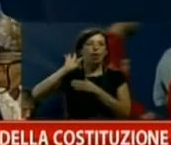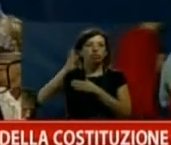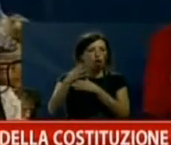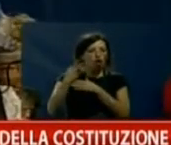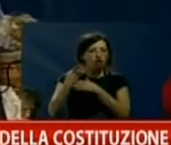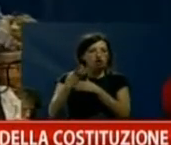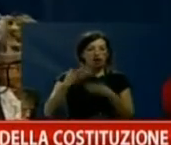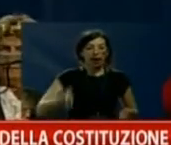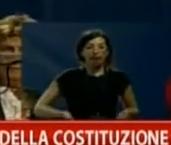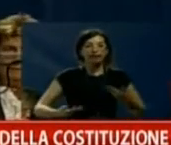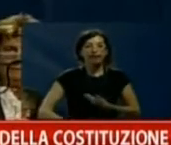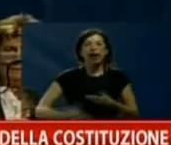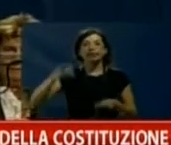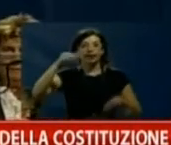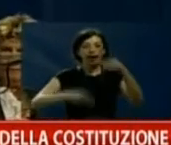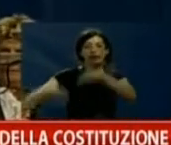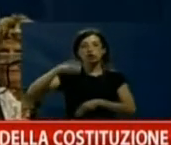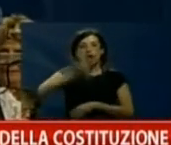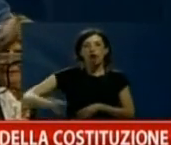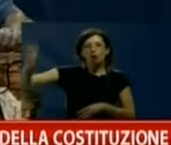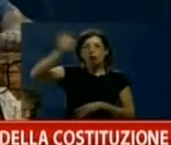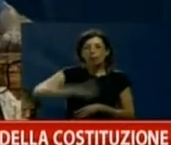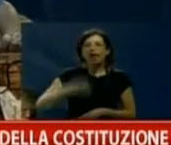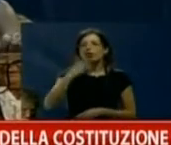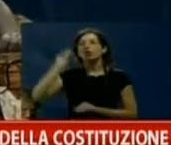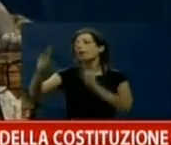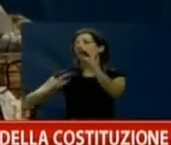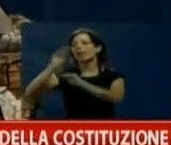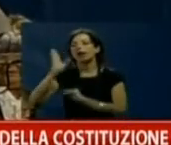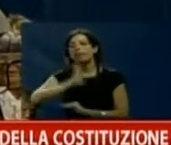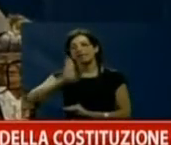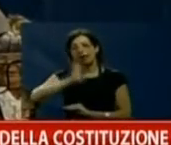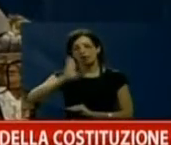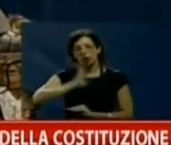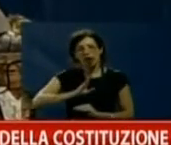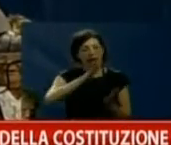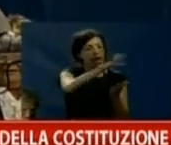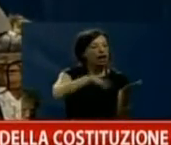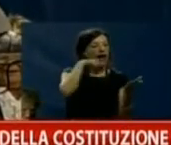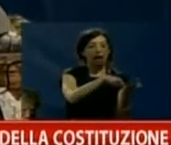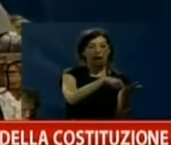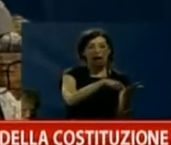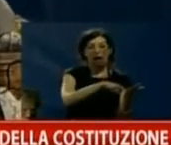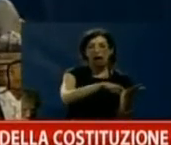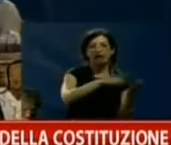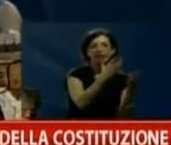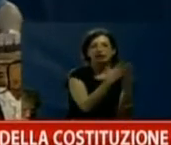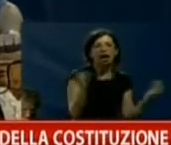agire perché questa amputazione venga meno. E riflettiamo allora, partendo